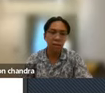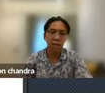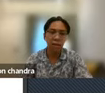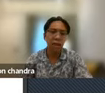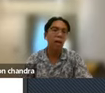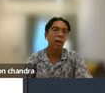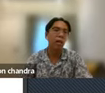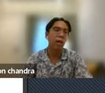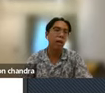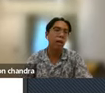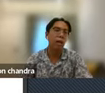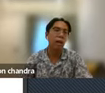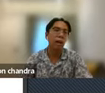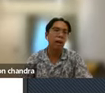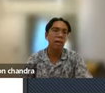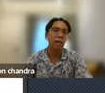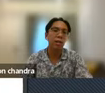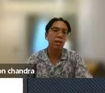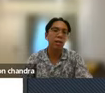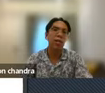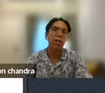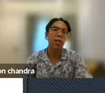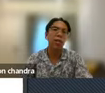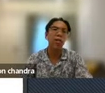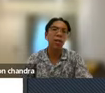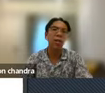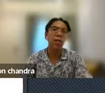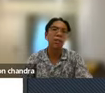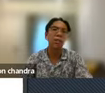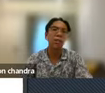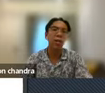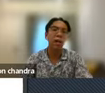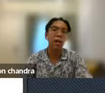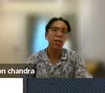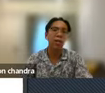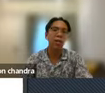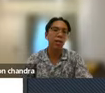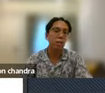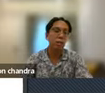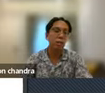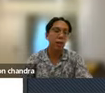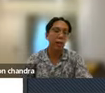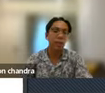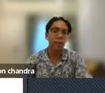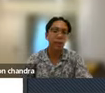Bisa next. Ah, oke. Okay. Nah, ini salah satu kriterianya itu adalah keamanan pengguna. Jadi penggunaan rem dan